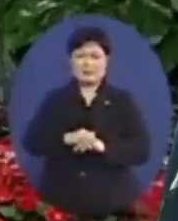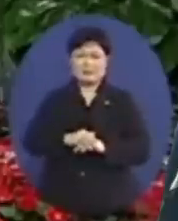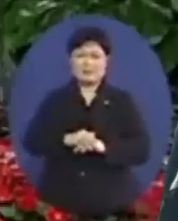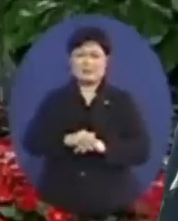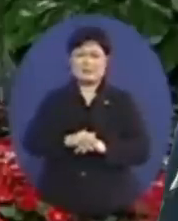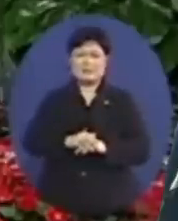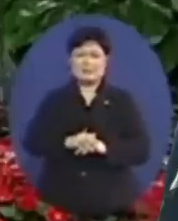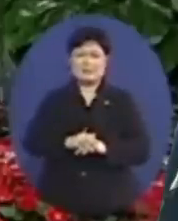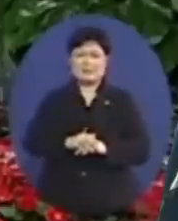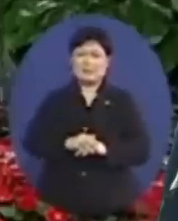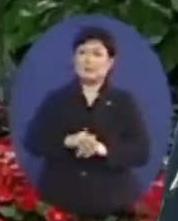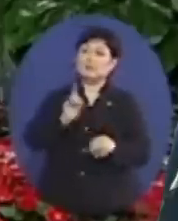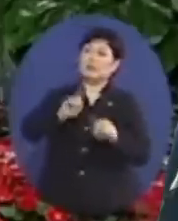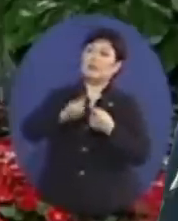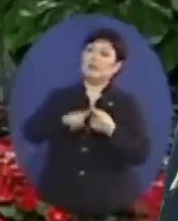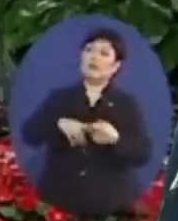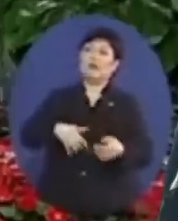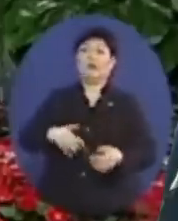안 일어나거든.